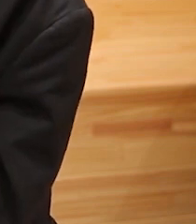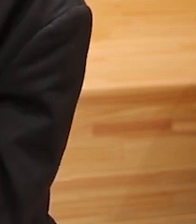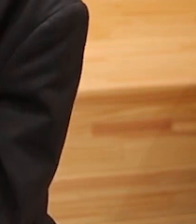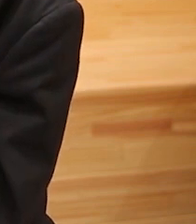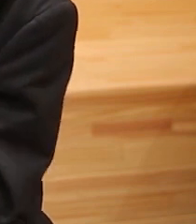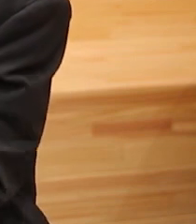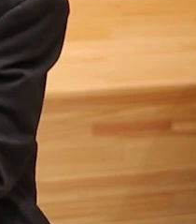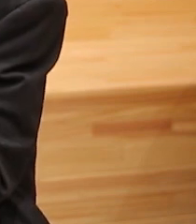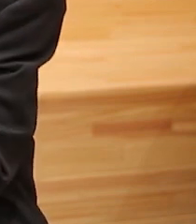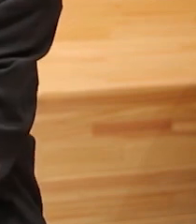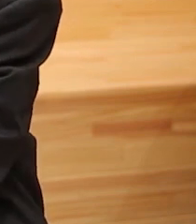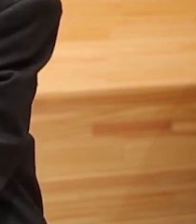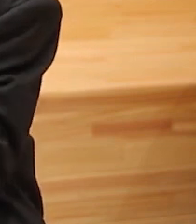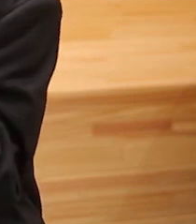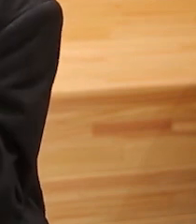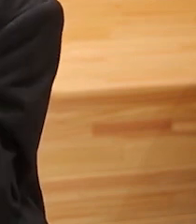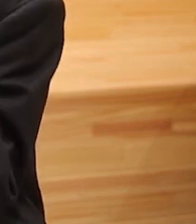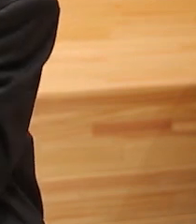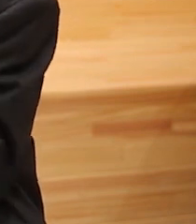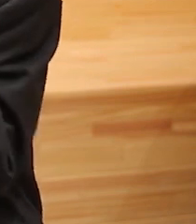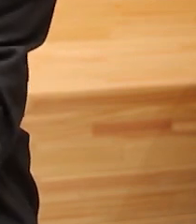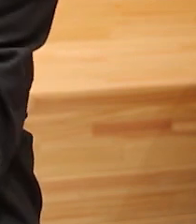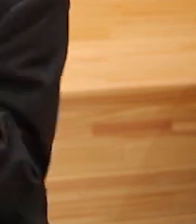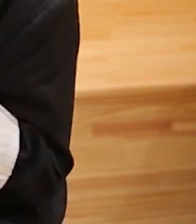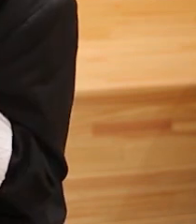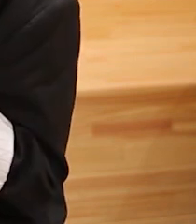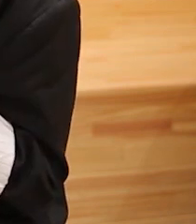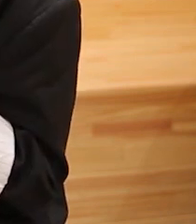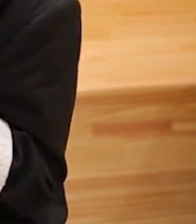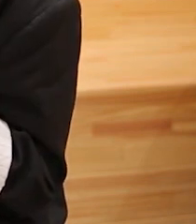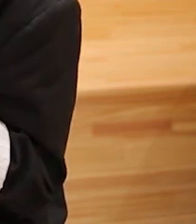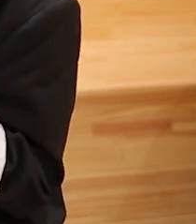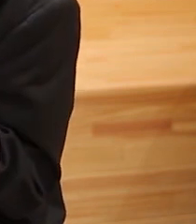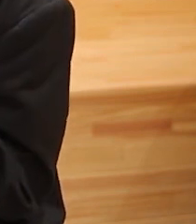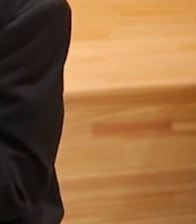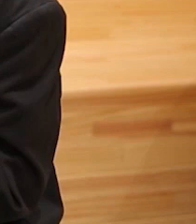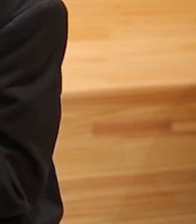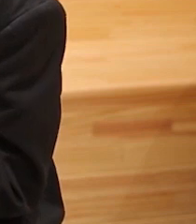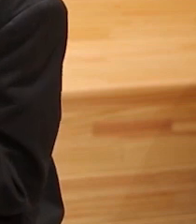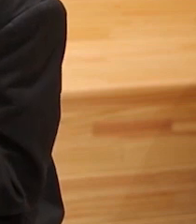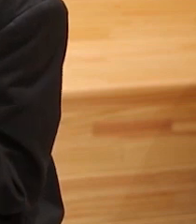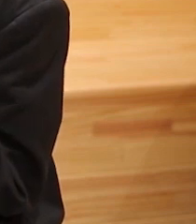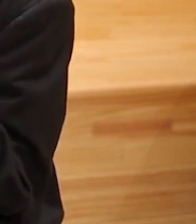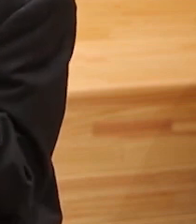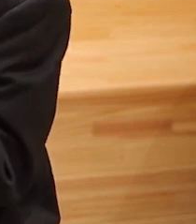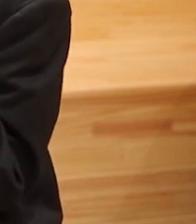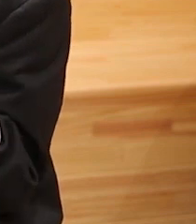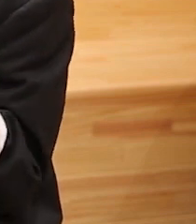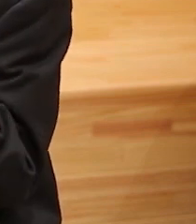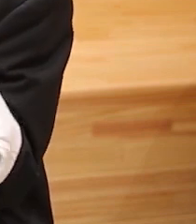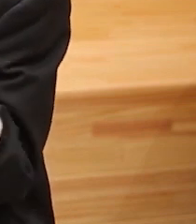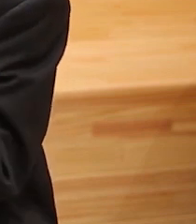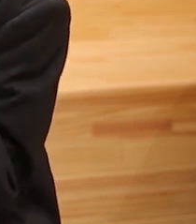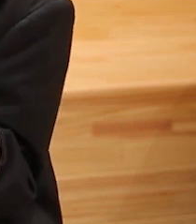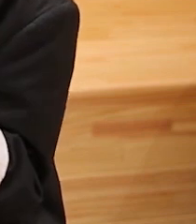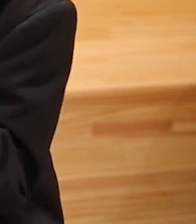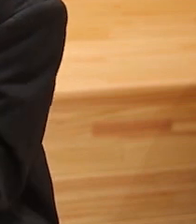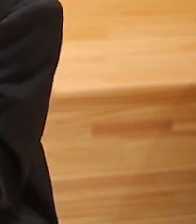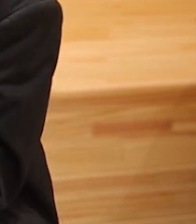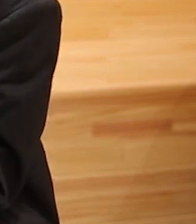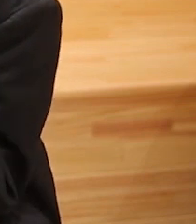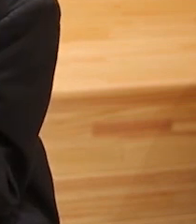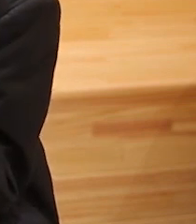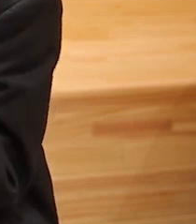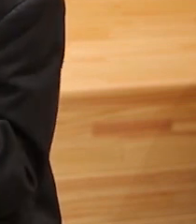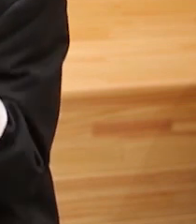했어요. 근데 1시간 만에 지갑을 찾아주셨어요. 그 경찰분이. 그래서